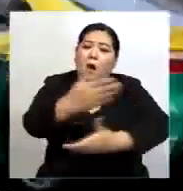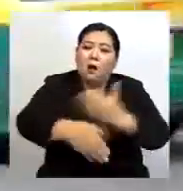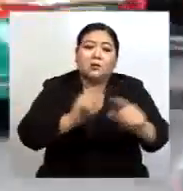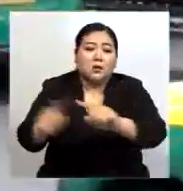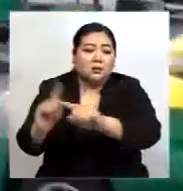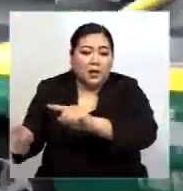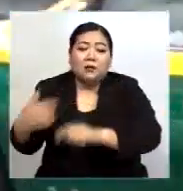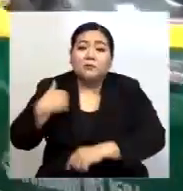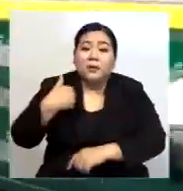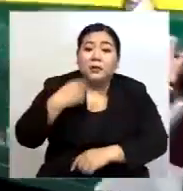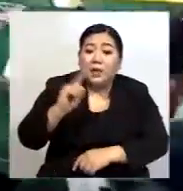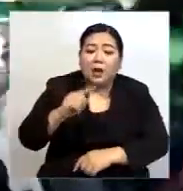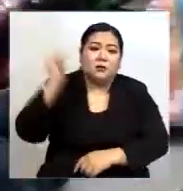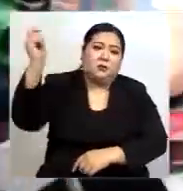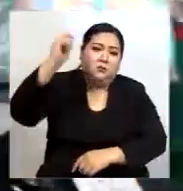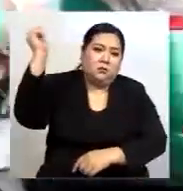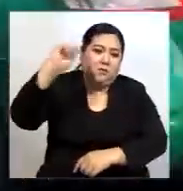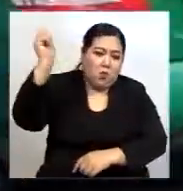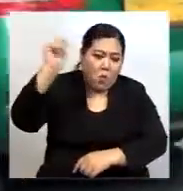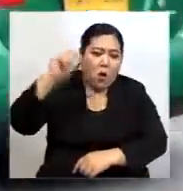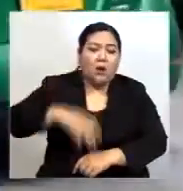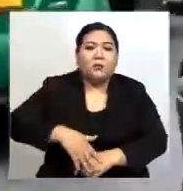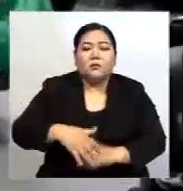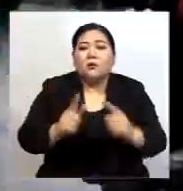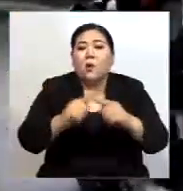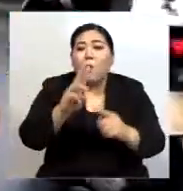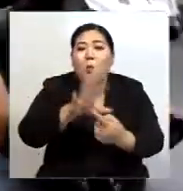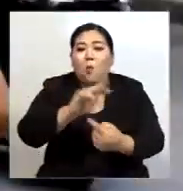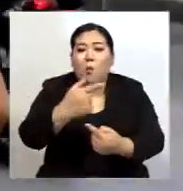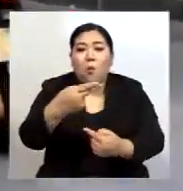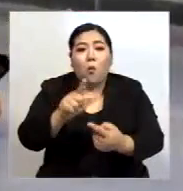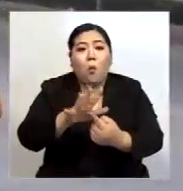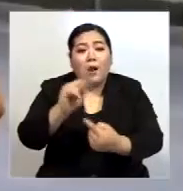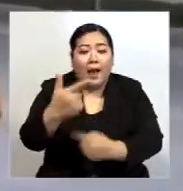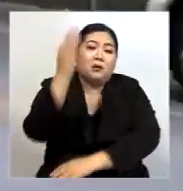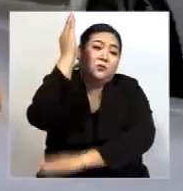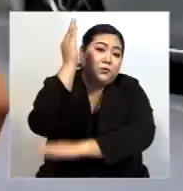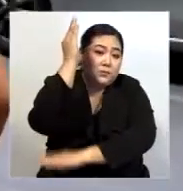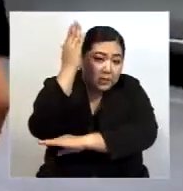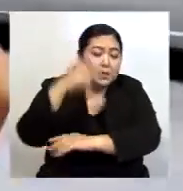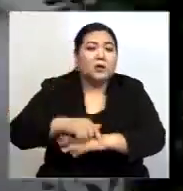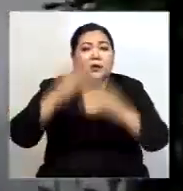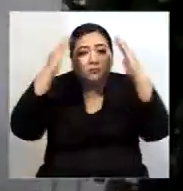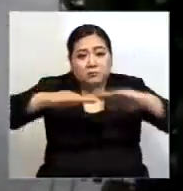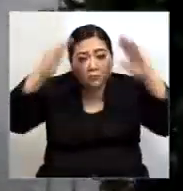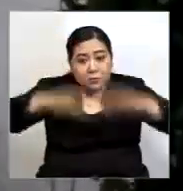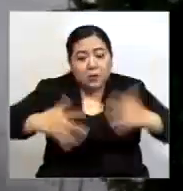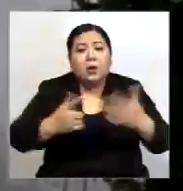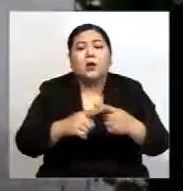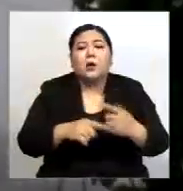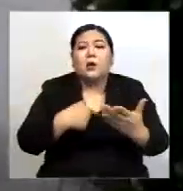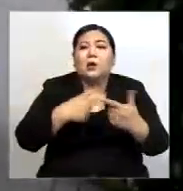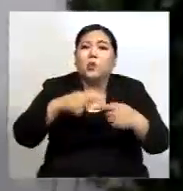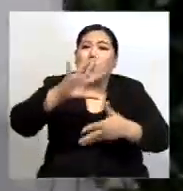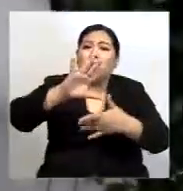พราะว่ามีทั้งที่สนามหลวงท่าน้ำวังหลังสวนลุมพินีอนุสาวรีย์ชัยสมรภูมิเยาวราชธนาคารออม